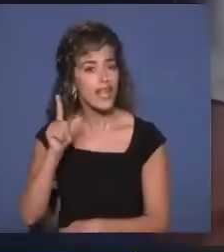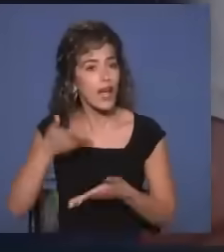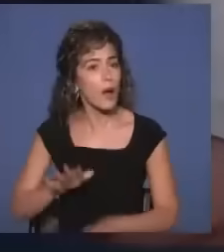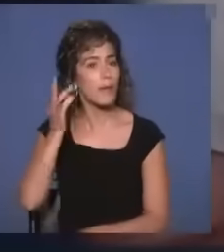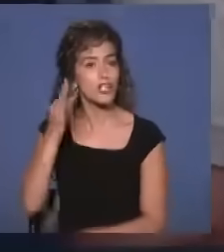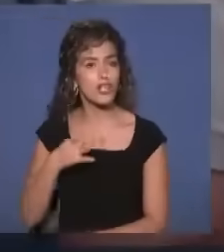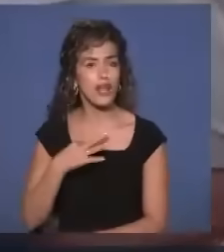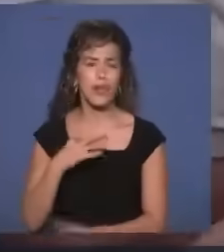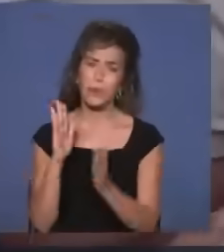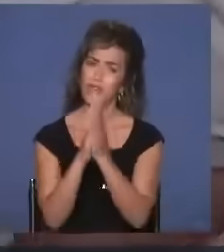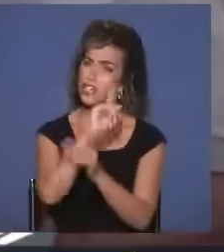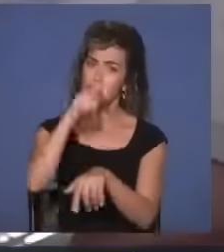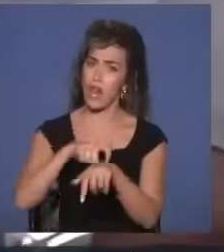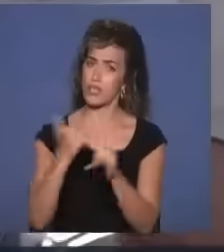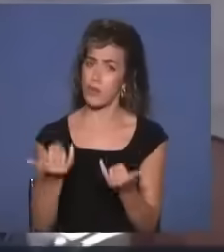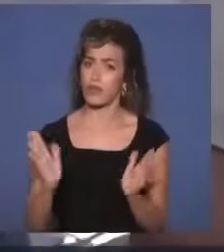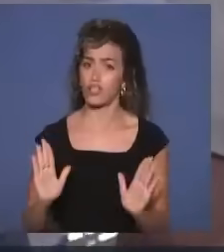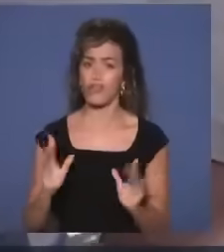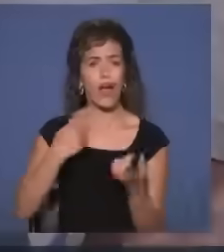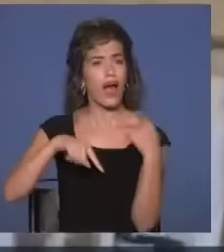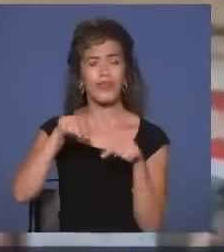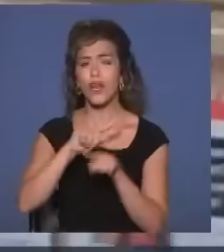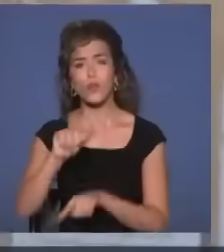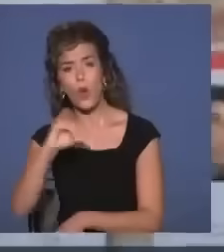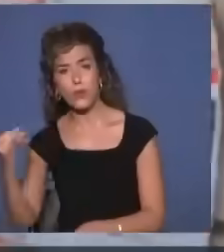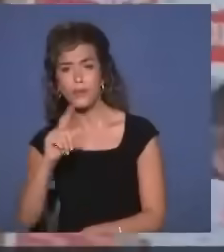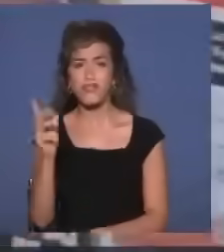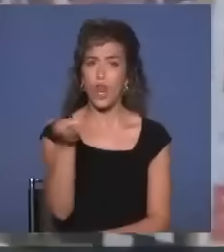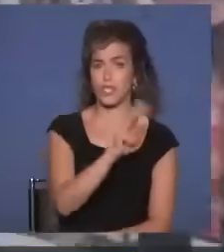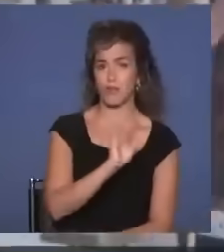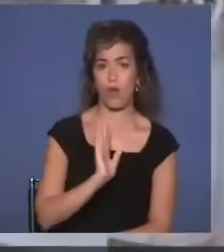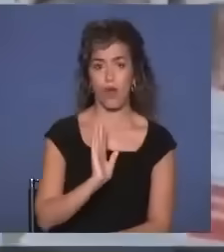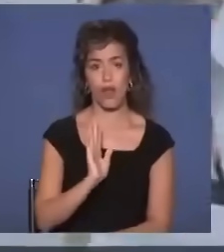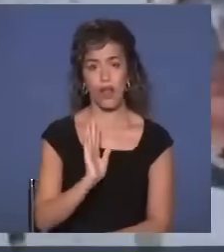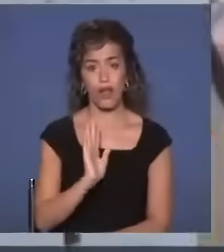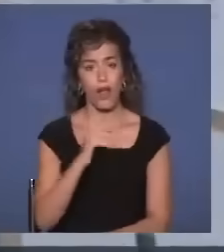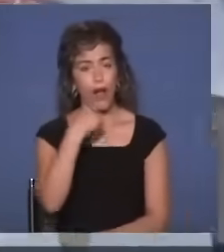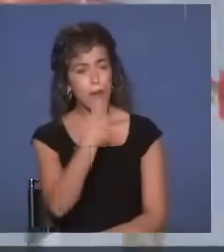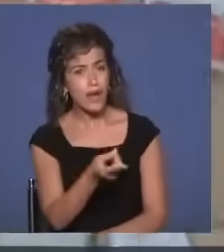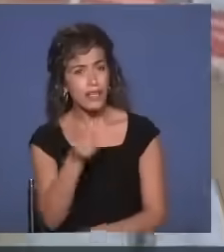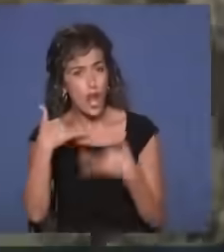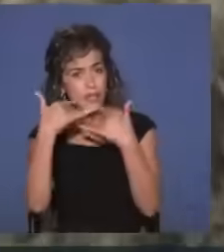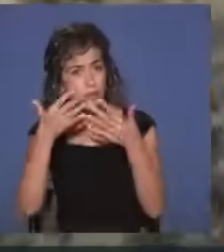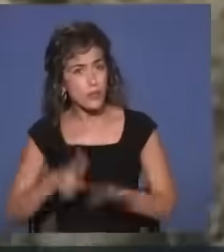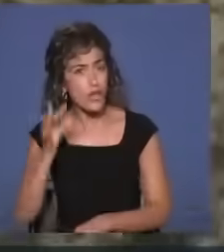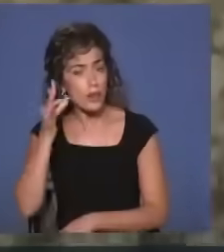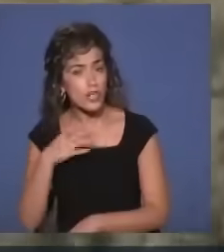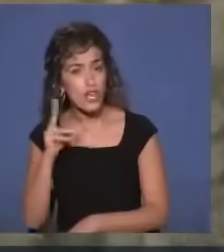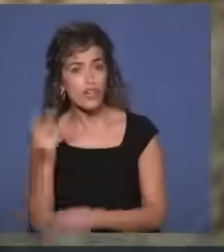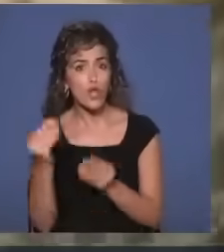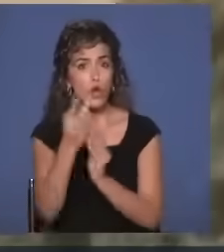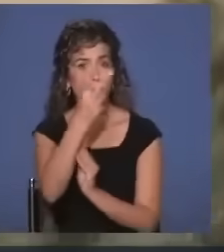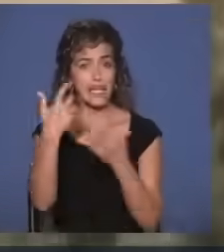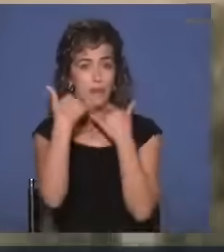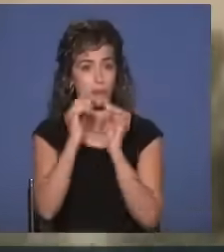תעשה לי טובה, זה לא הזמן. אנחנו לא פה, לא שמאל ולא ימין. אמרתי, אבל זה סיפור אחד, מאוד 200, אני אומר לו. חברת